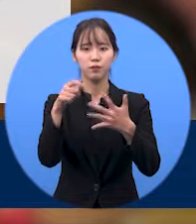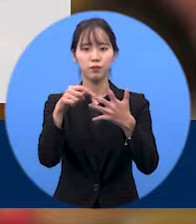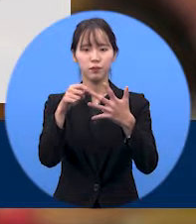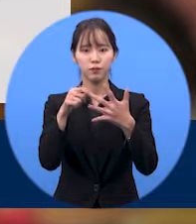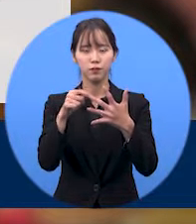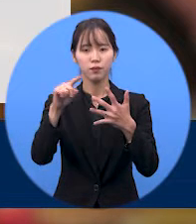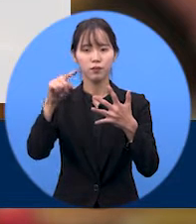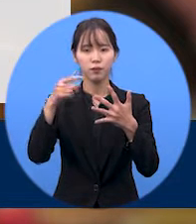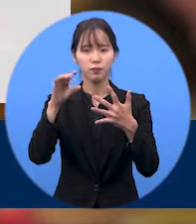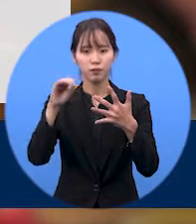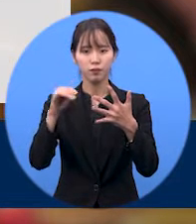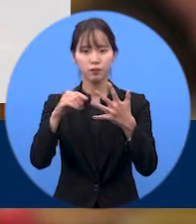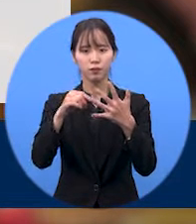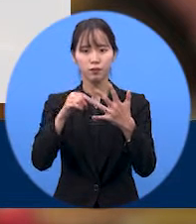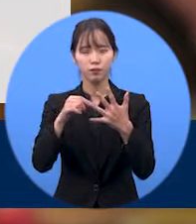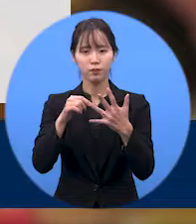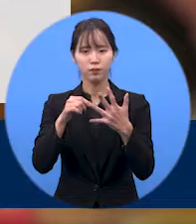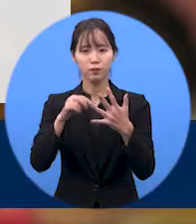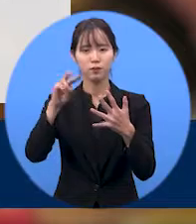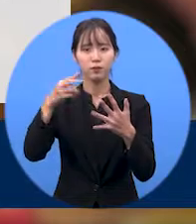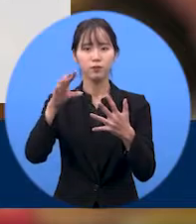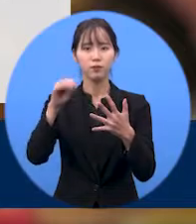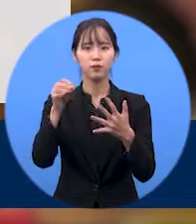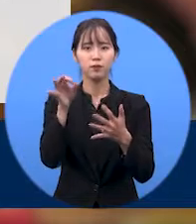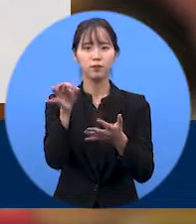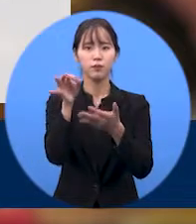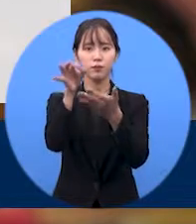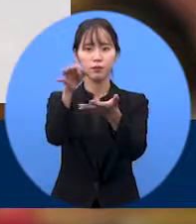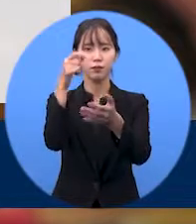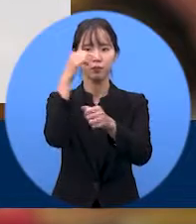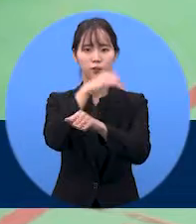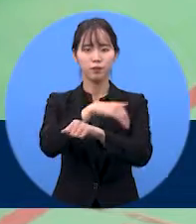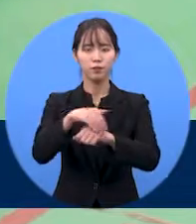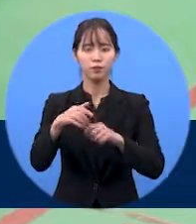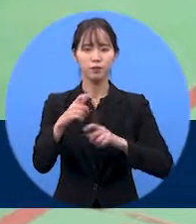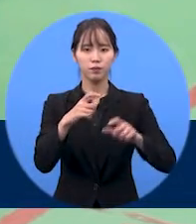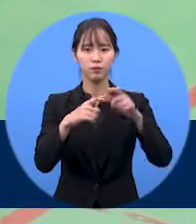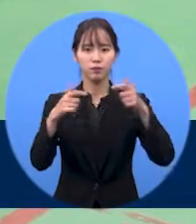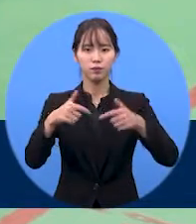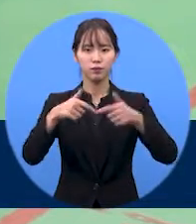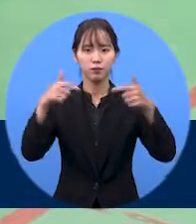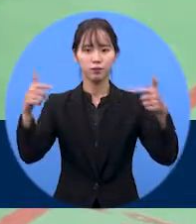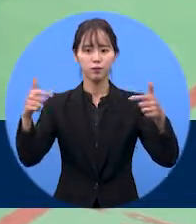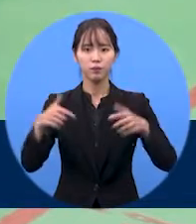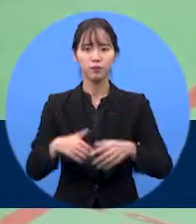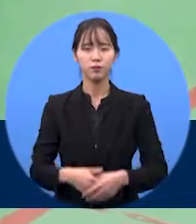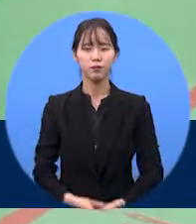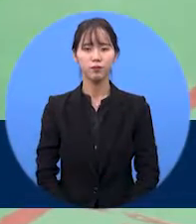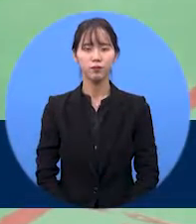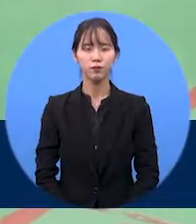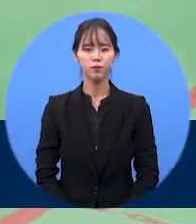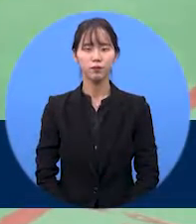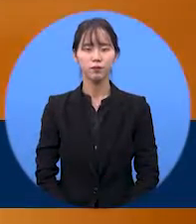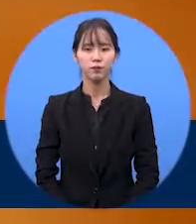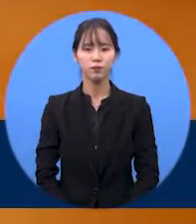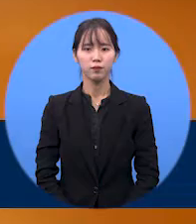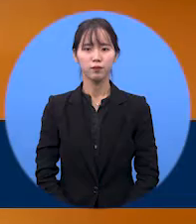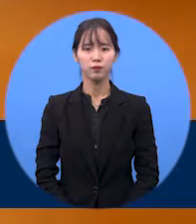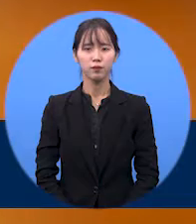둘째 아이는 60만 원, 셋째 아이는 100만 원, 넷째 아이는 200만 원을 지급하는 등 대폭 확대